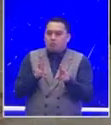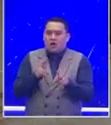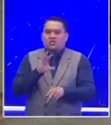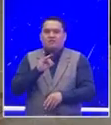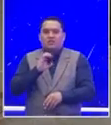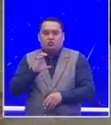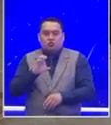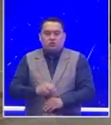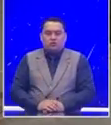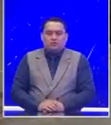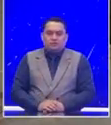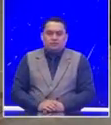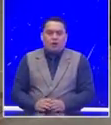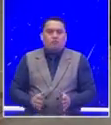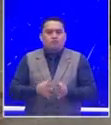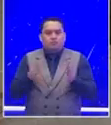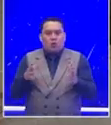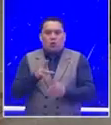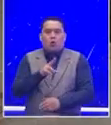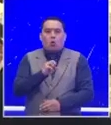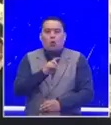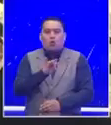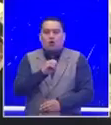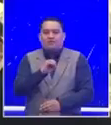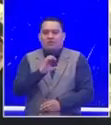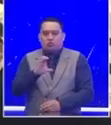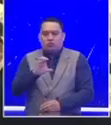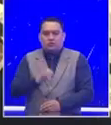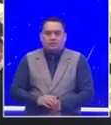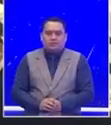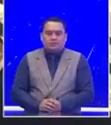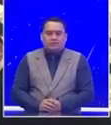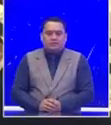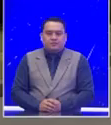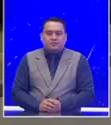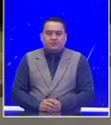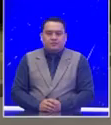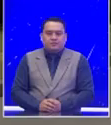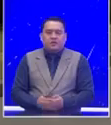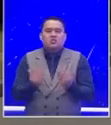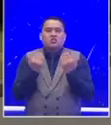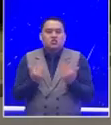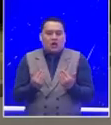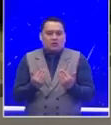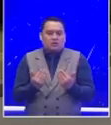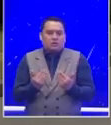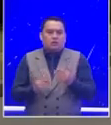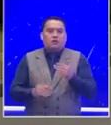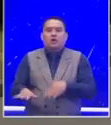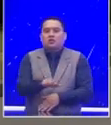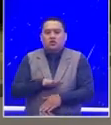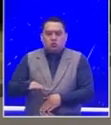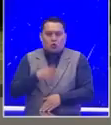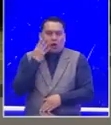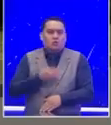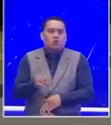вирусу COVID-19 или более известному в народу как коронавирус. На данный момент на территории